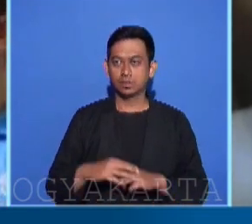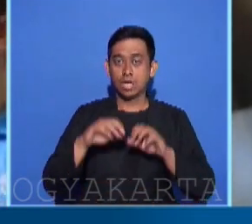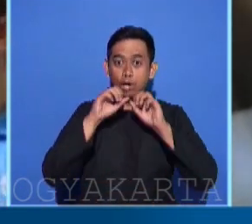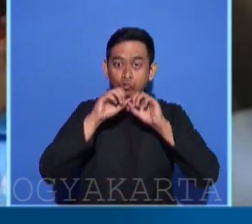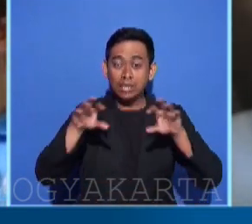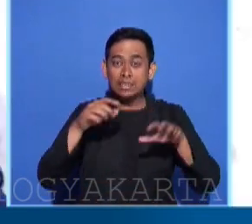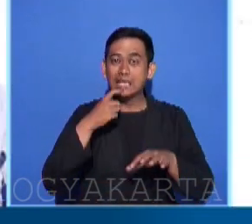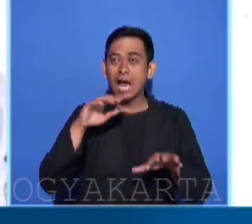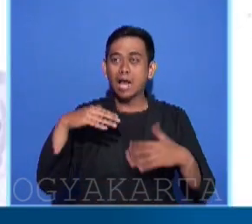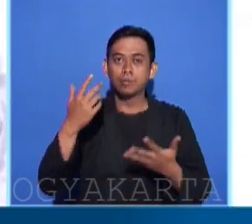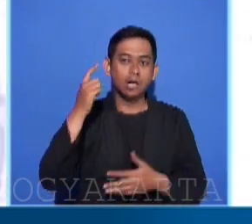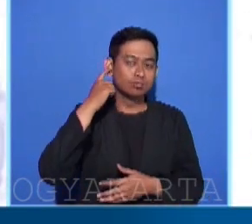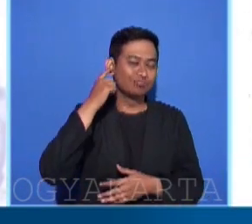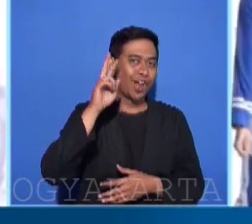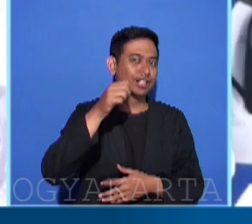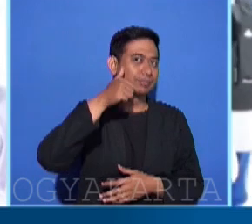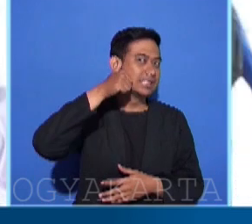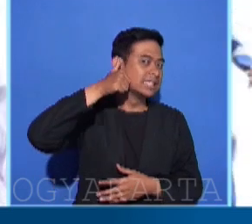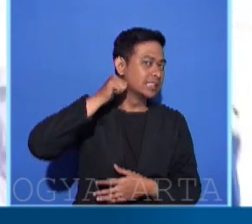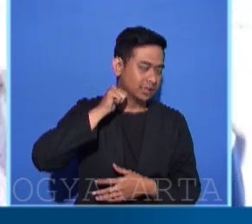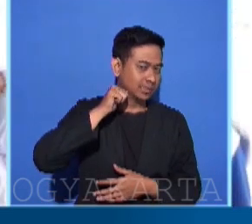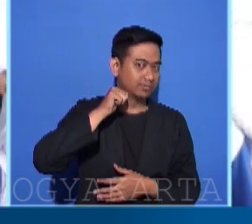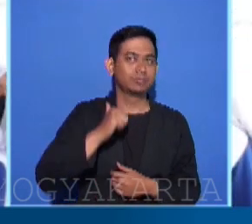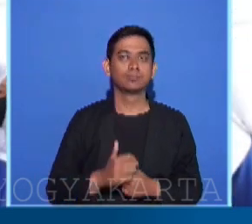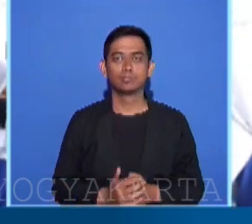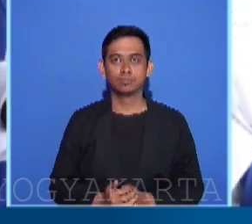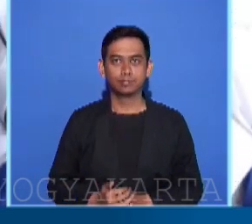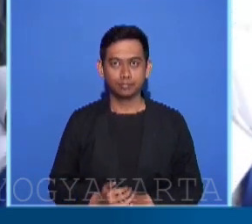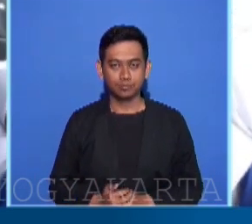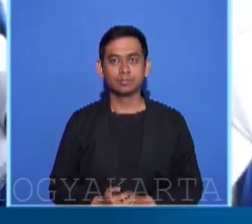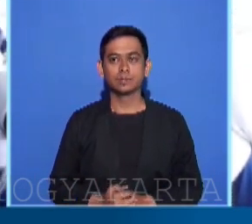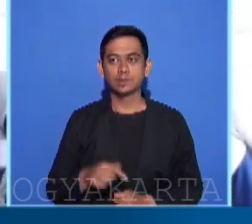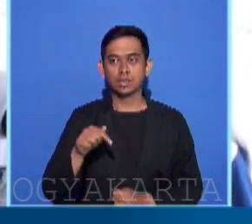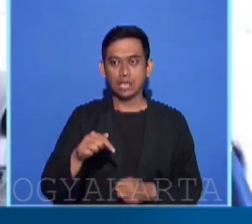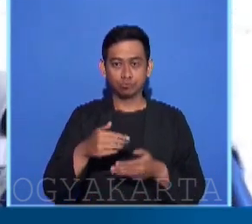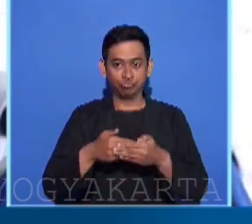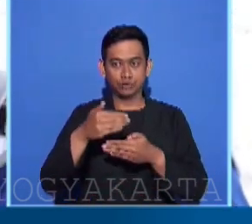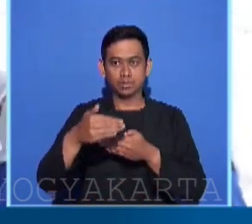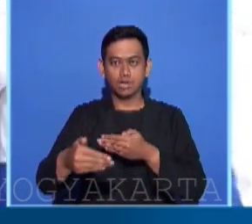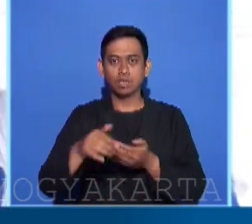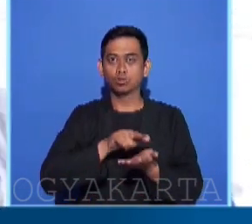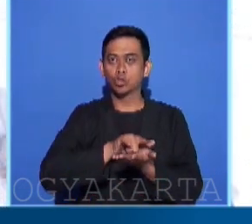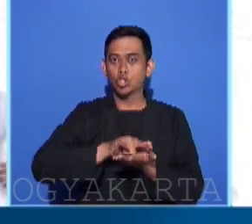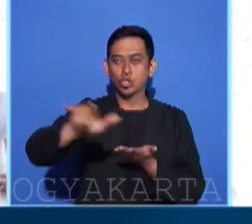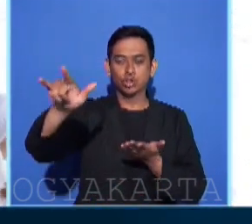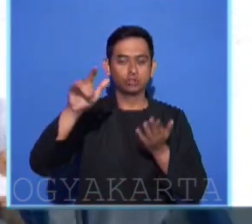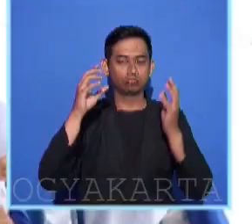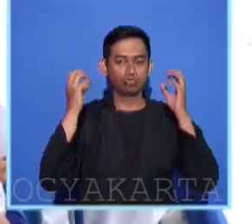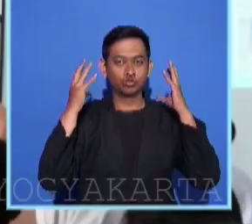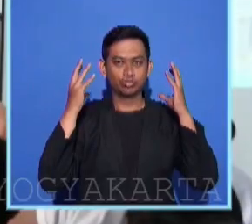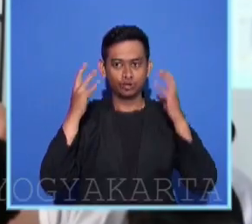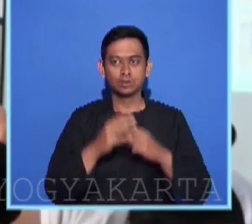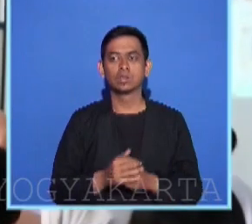sadar bising kegiatan ini digelar di hanggar SMK penerbangan Adi Sucipto Yogyakarta dan melibatkan para tenaga kesehatan dari